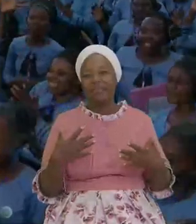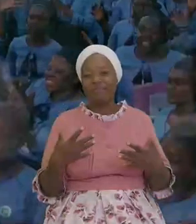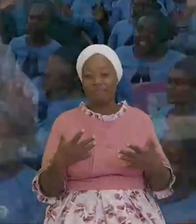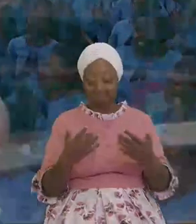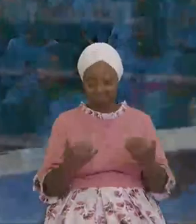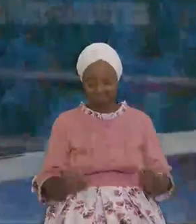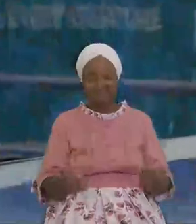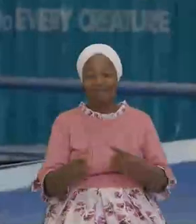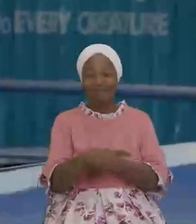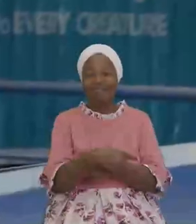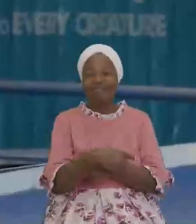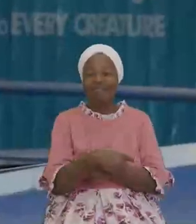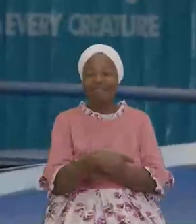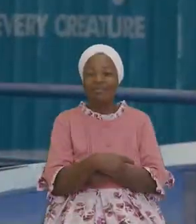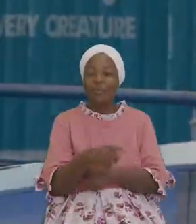viendra sur ta vie.